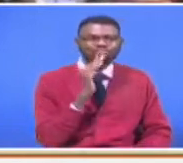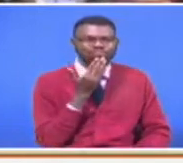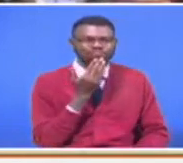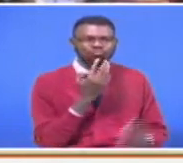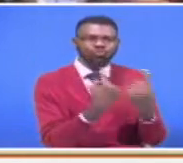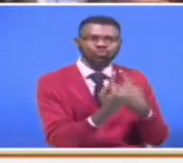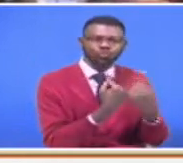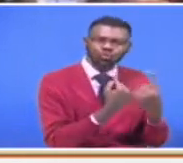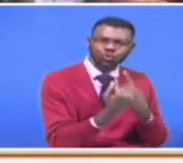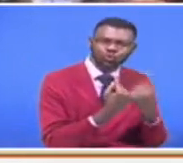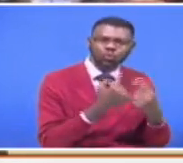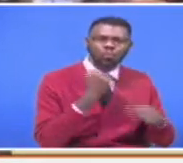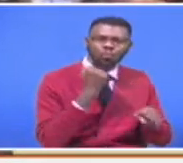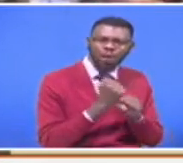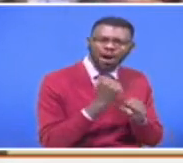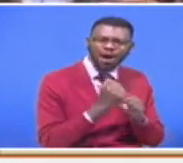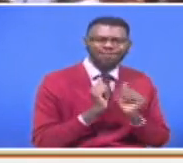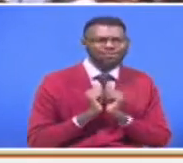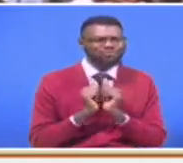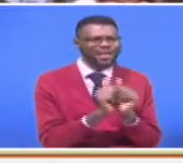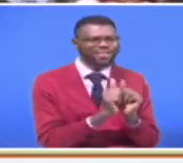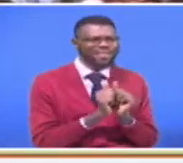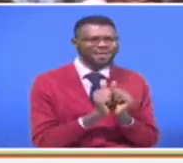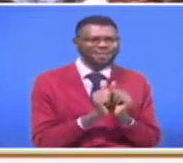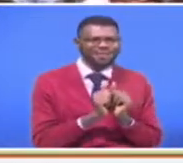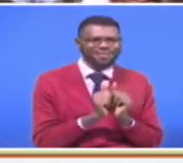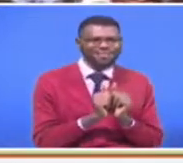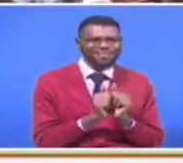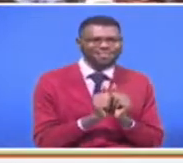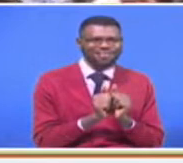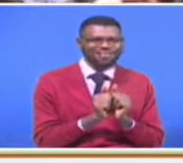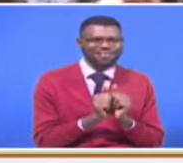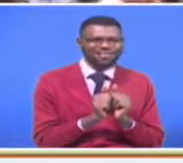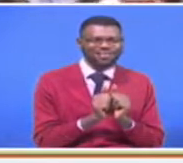umwambie mnataka mtembee na yeye tufanye kazi pamoja.